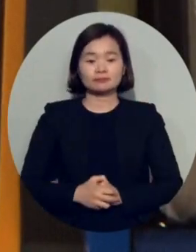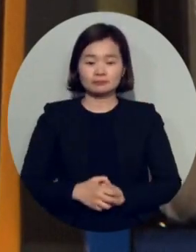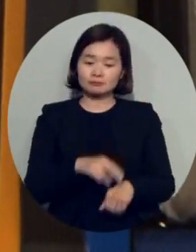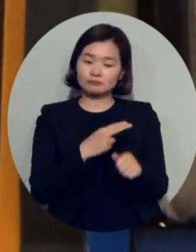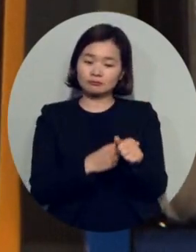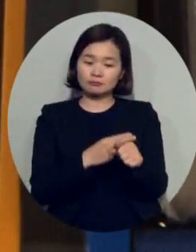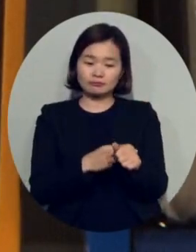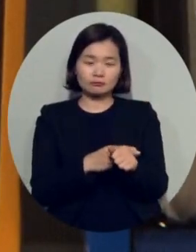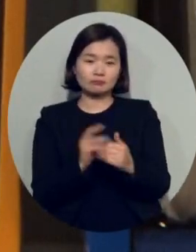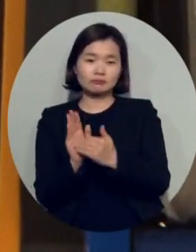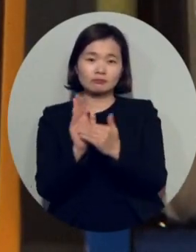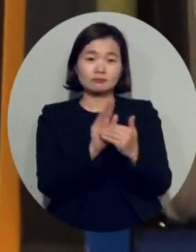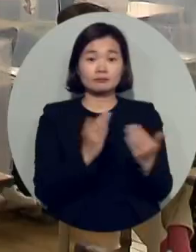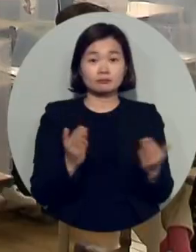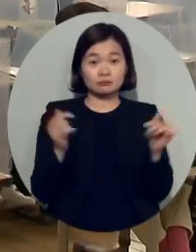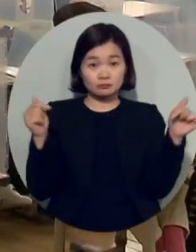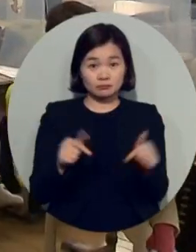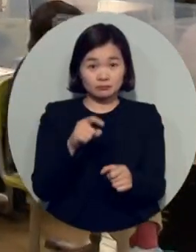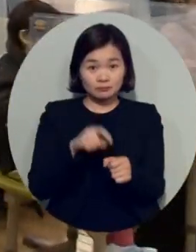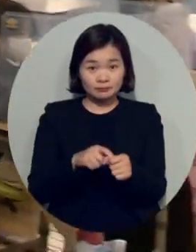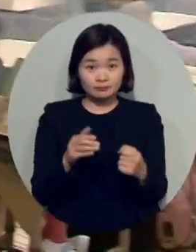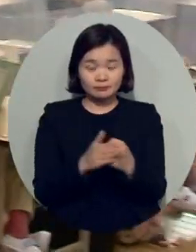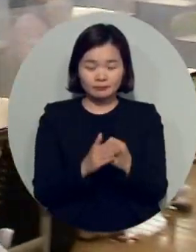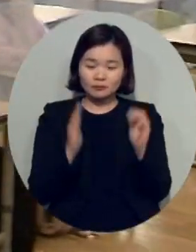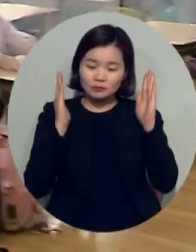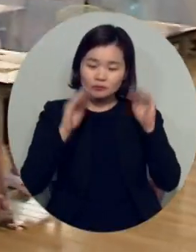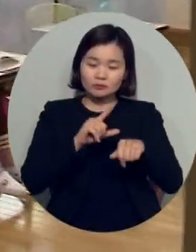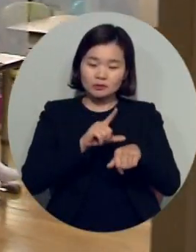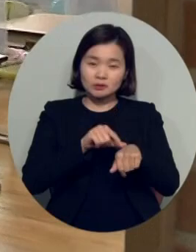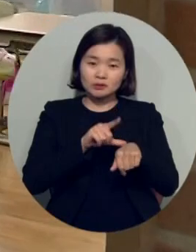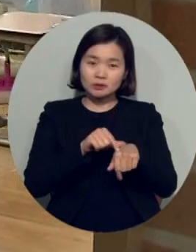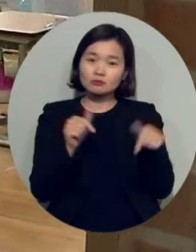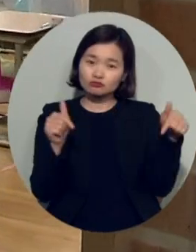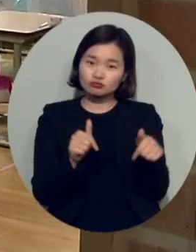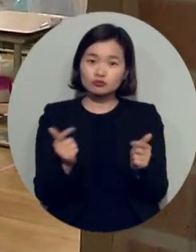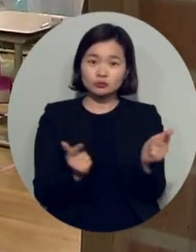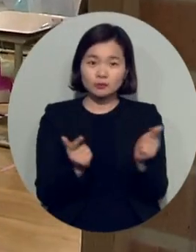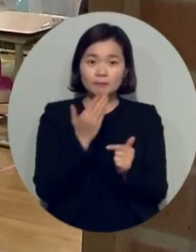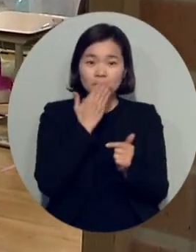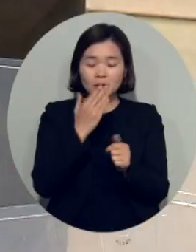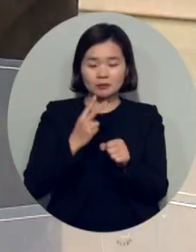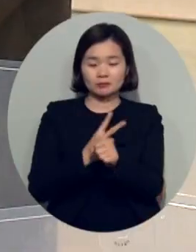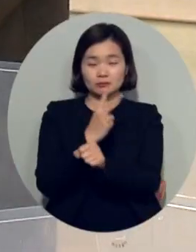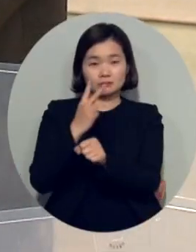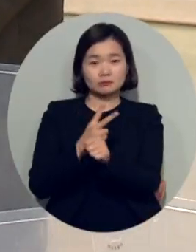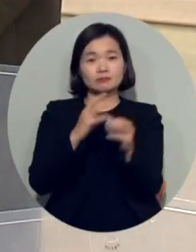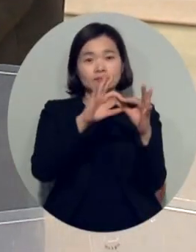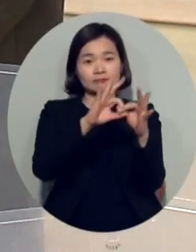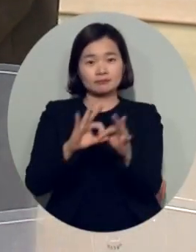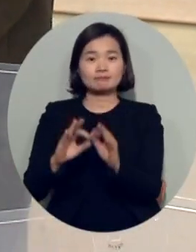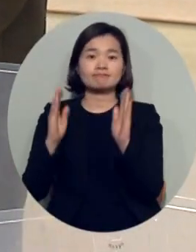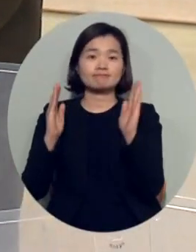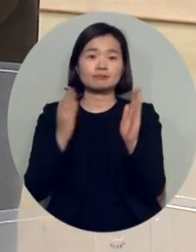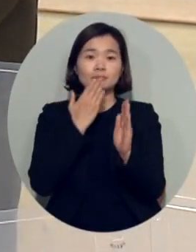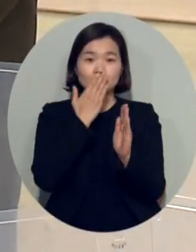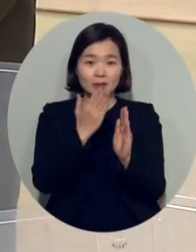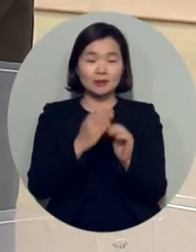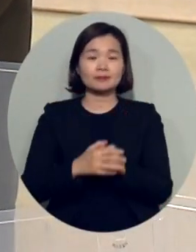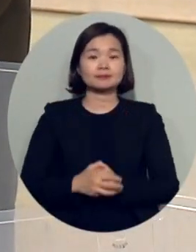교사의 방역 업무 부담을 덜기 위해 수업 시간을 조금 줄일 수 있게 했고 2시간을 연이어 수업할 수 있게